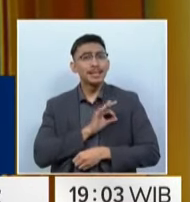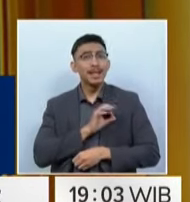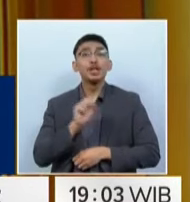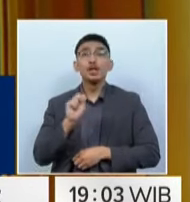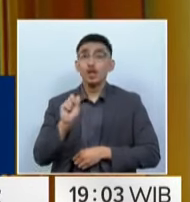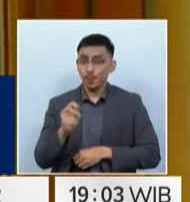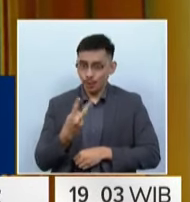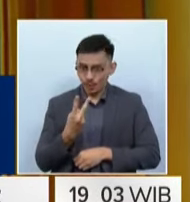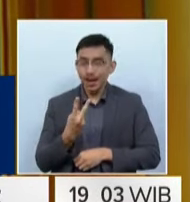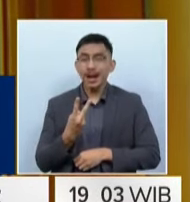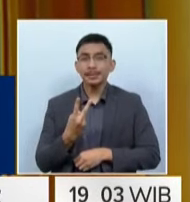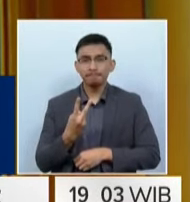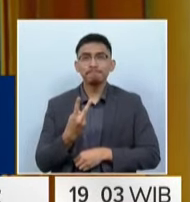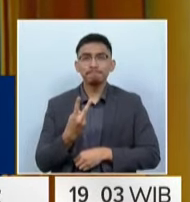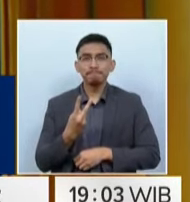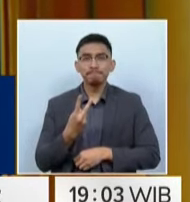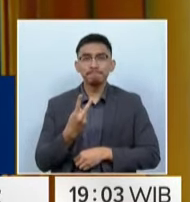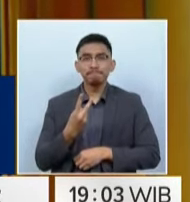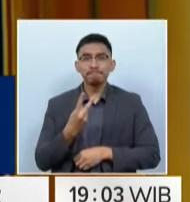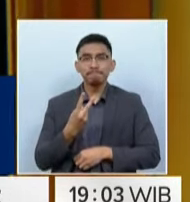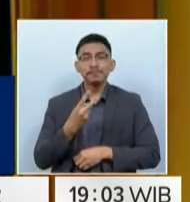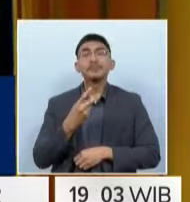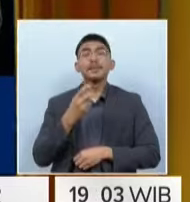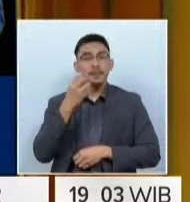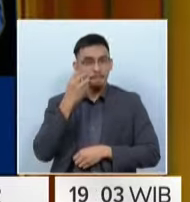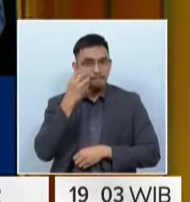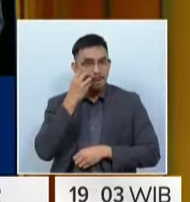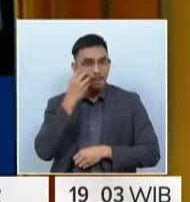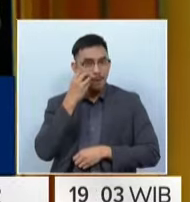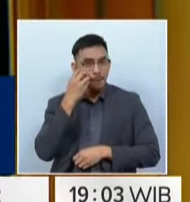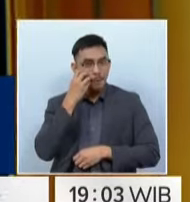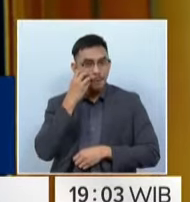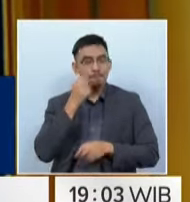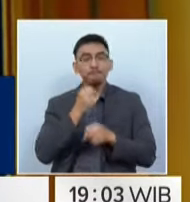bapak habowoanto dan bapak Gibran